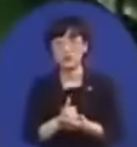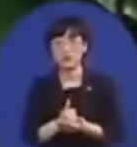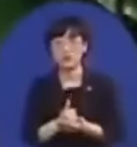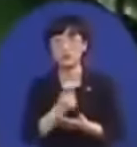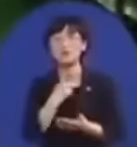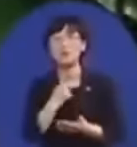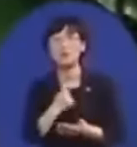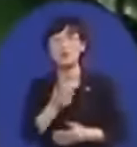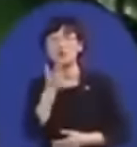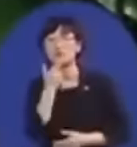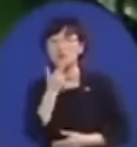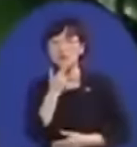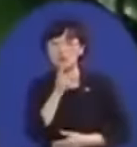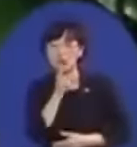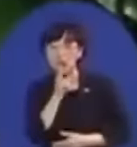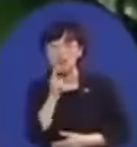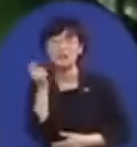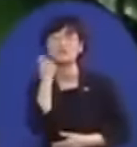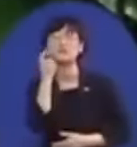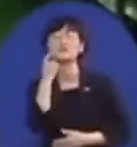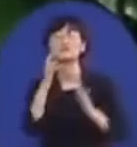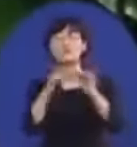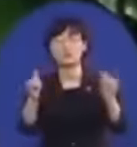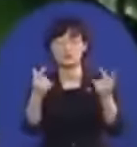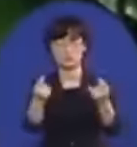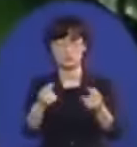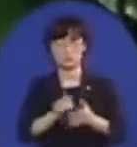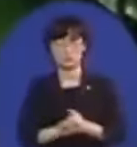지었지 않다고 말하면 거짓말하는 자가 되는 것입니다.